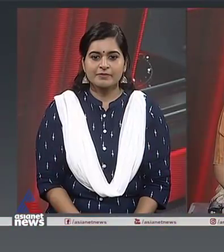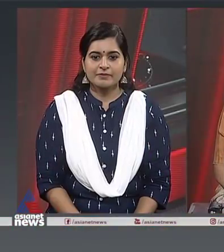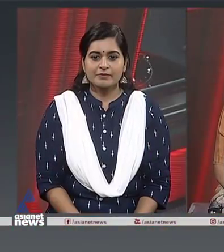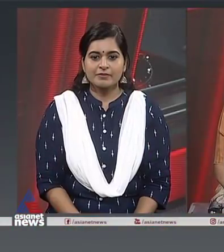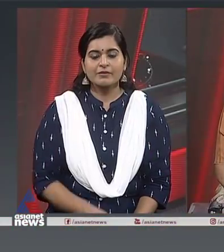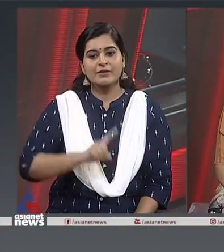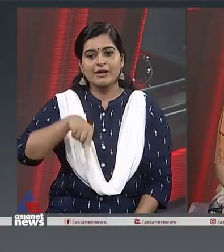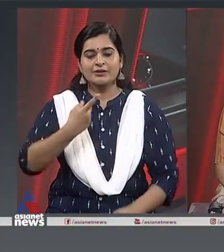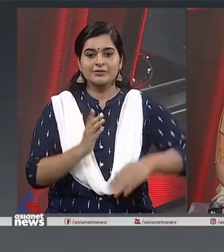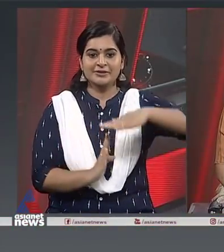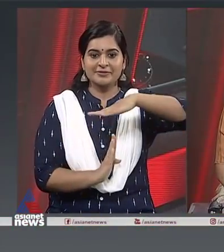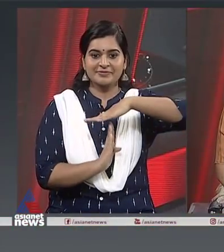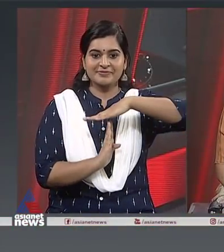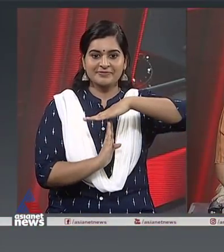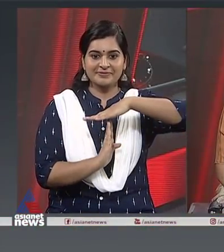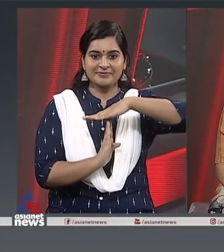ഇടവേള.